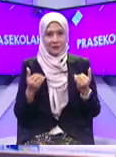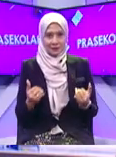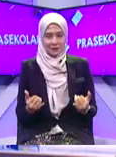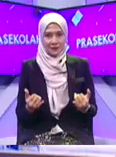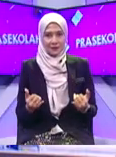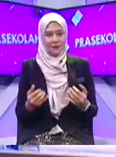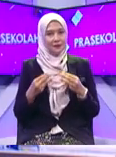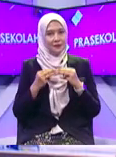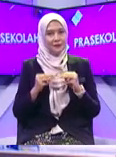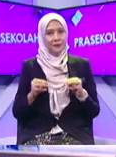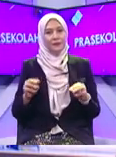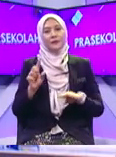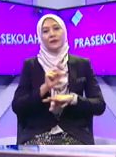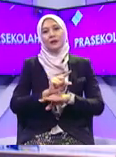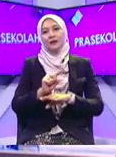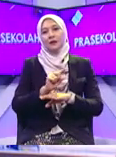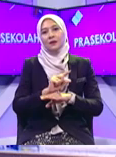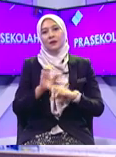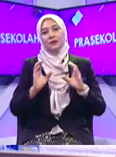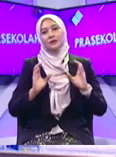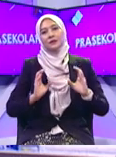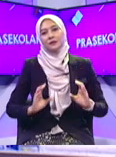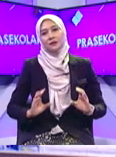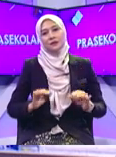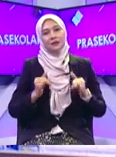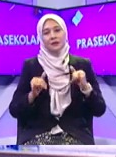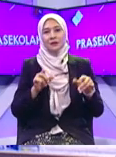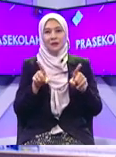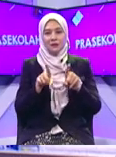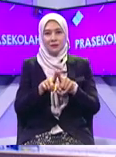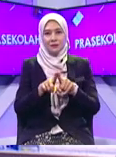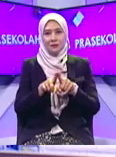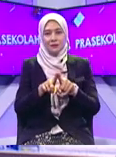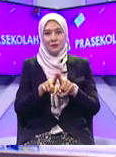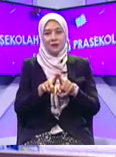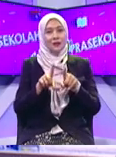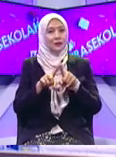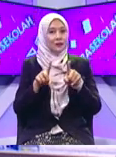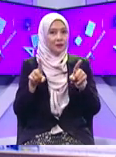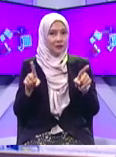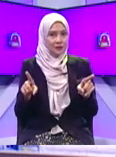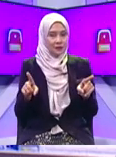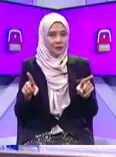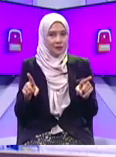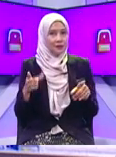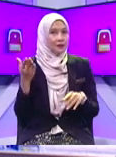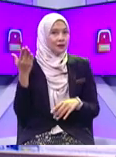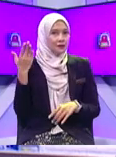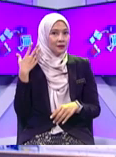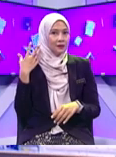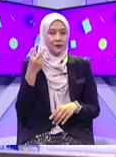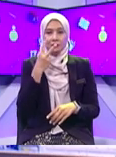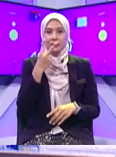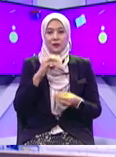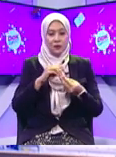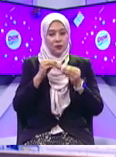masih menggunakan cara permainan yang sama Cumanya macam tadi kita tengok numbur yang kita gunakan